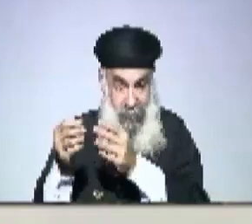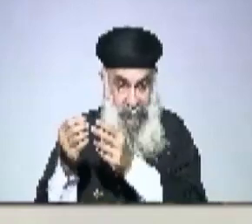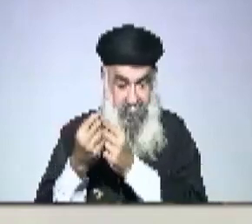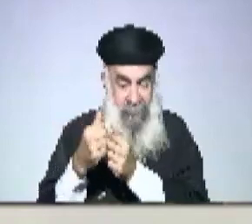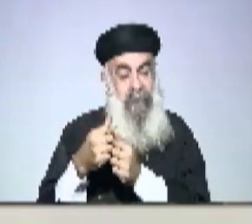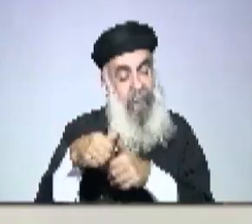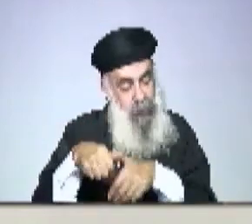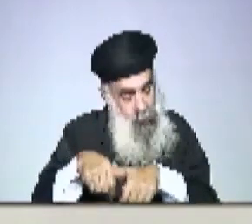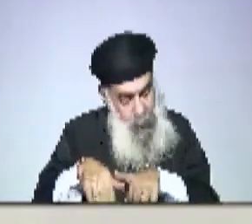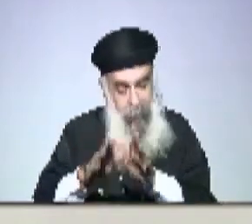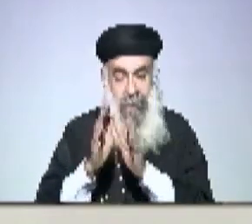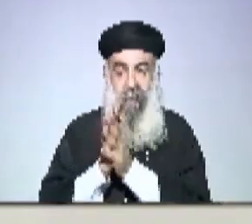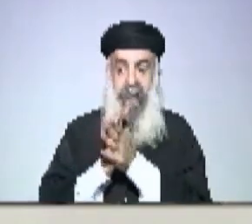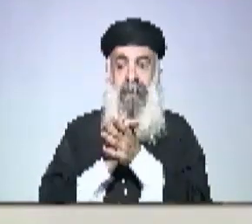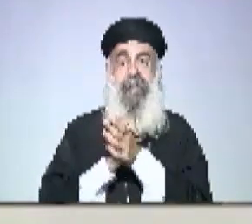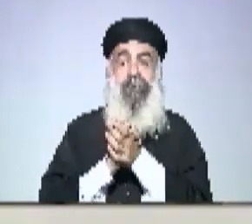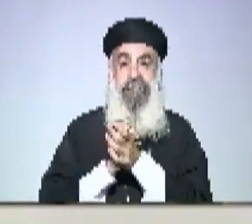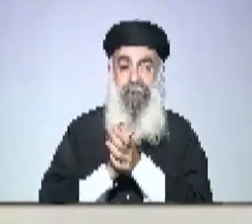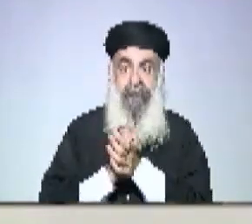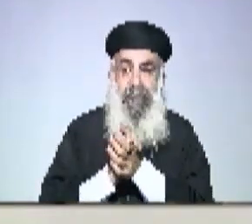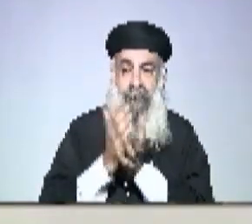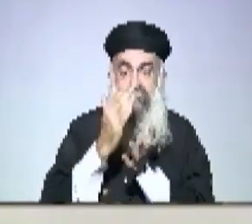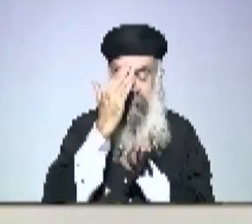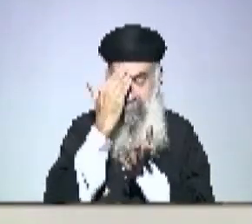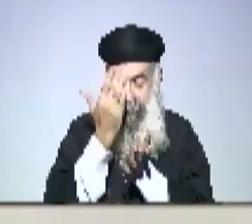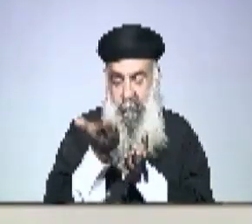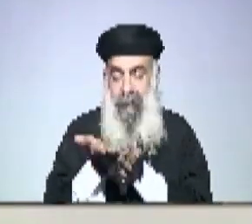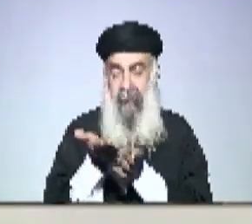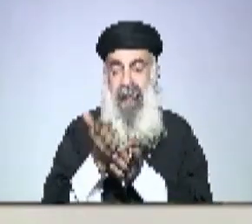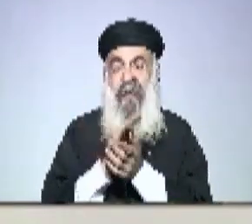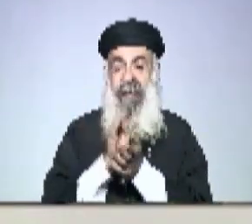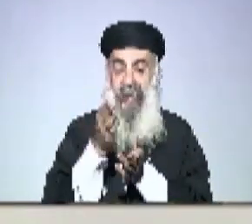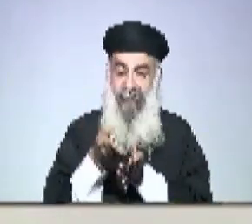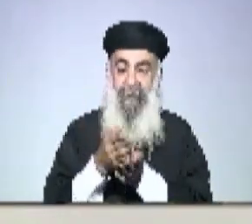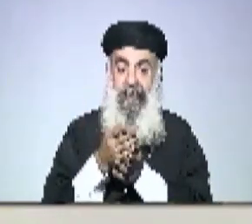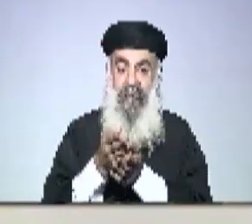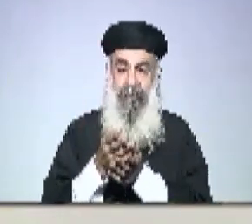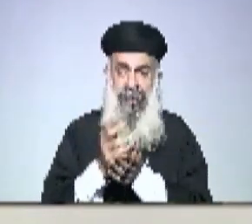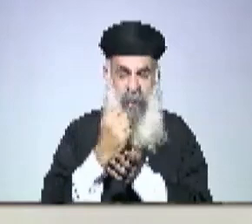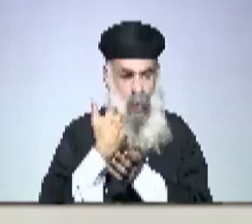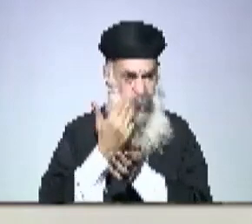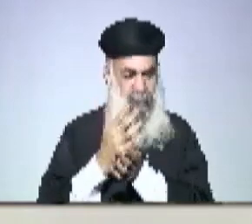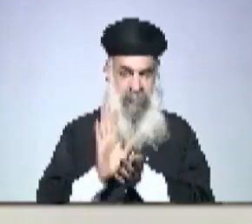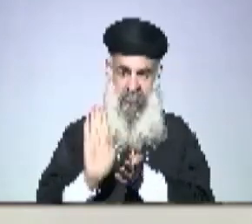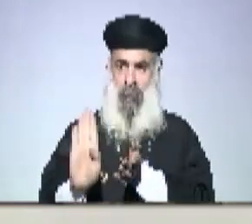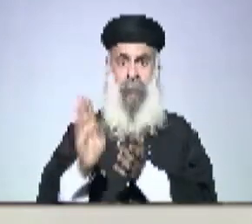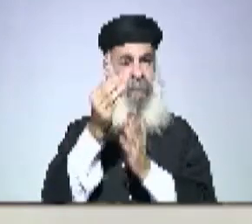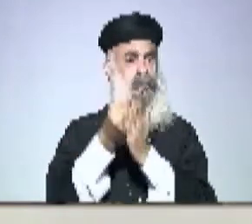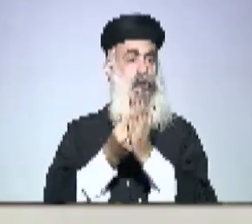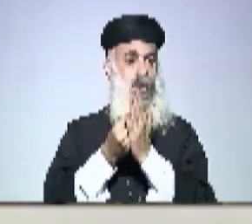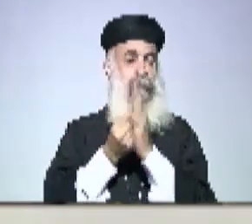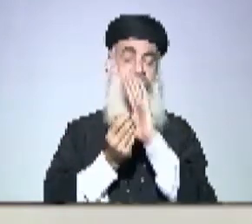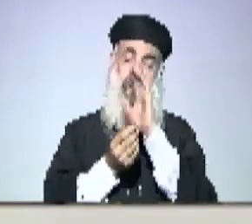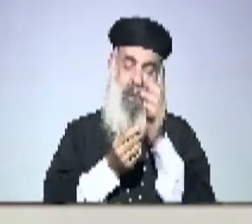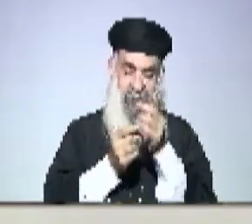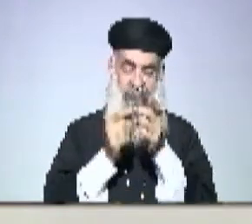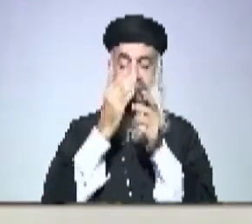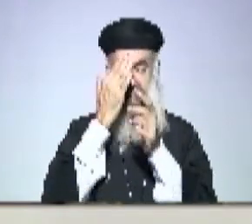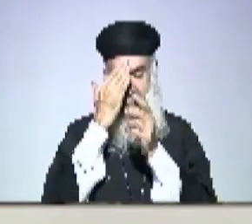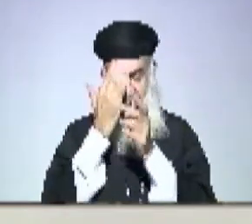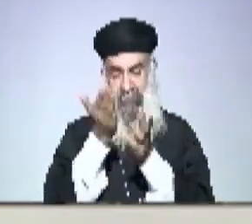يسمح لهم لانه راجل مليان بالخير لو كان شرير يمنع فيبقى الخير